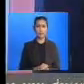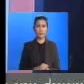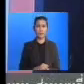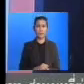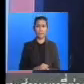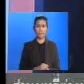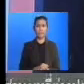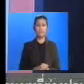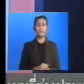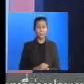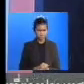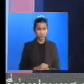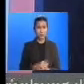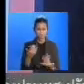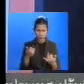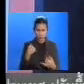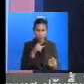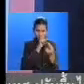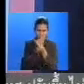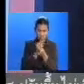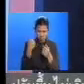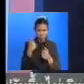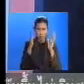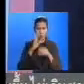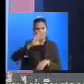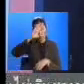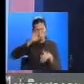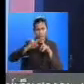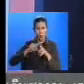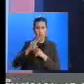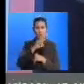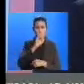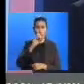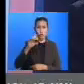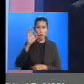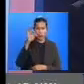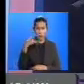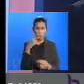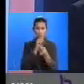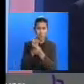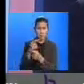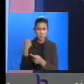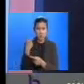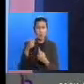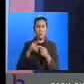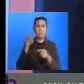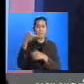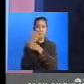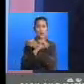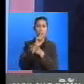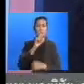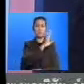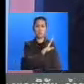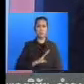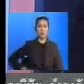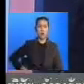สัปดาห์ยังมีการตรวจพบผู้ป่วยไขหวัดใหญ่สายพันธุ์ใหม่ 200อย่างต่อเนื่องครับซึ่งล่าสุดนั้นเป็นประเทศเบลเยี่มครับเป็นประเทศที่